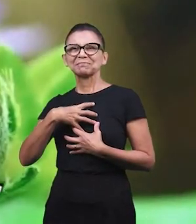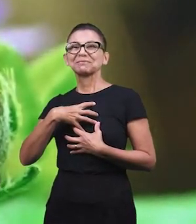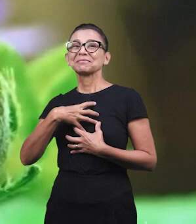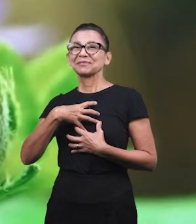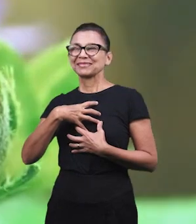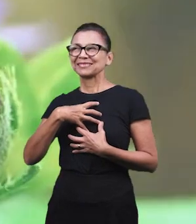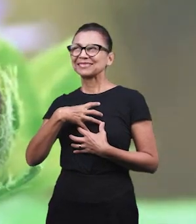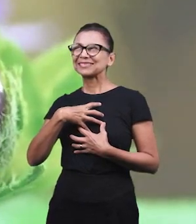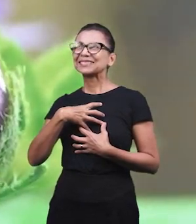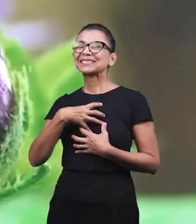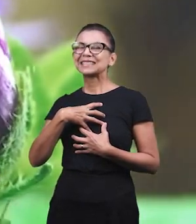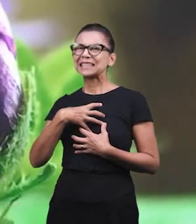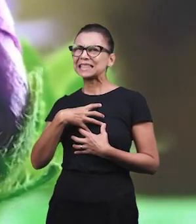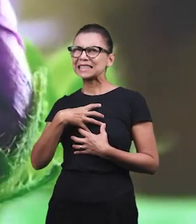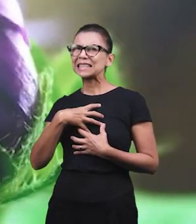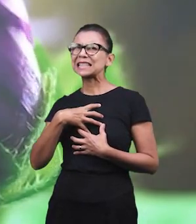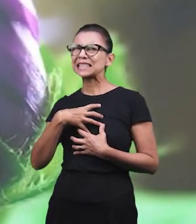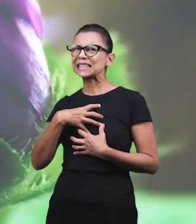Господь. Я чувствую,